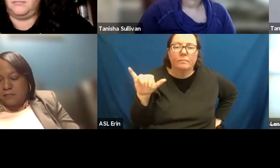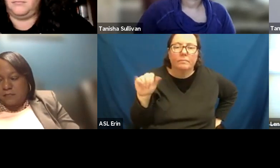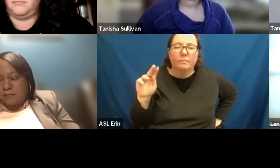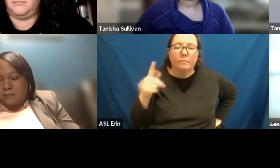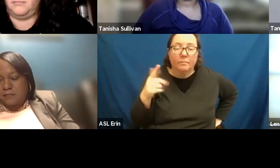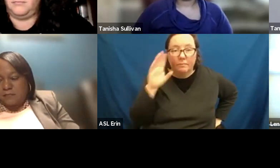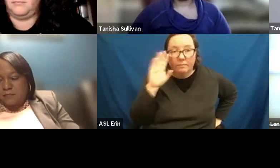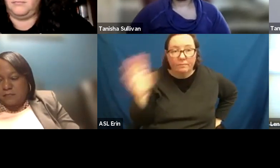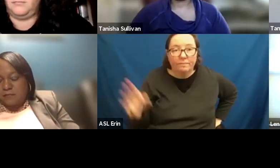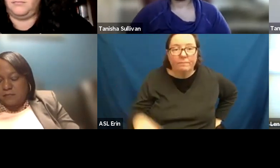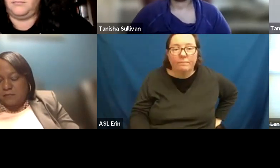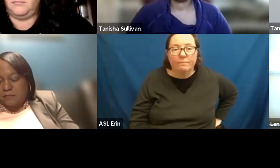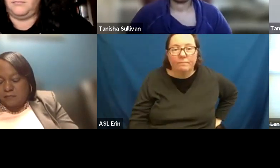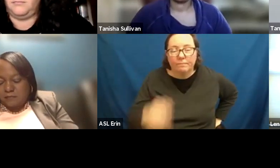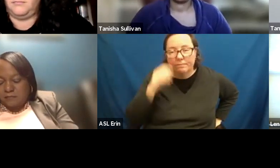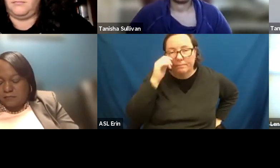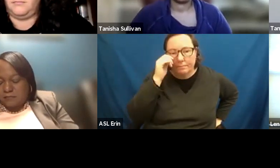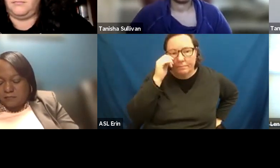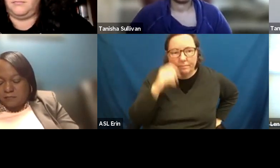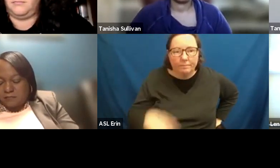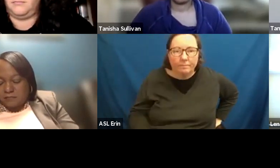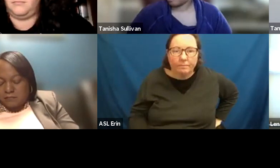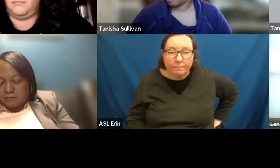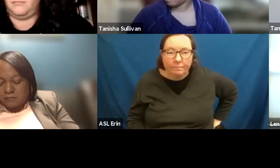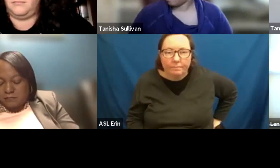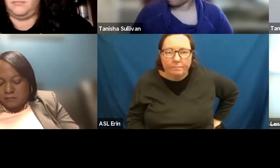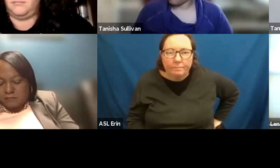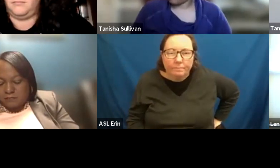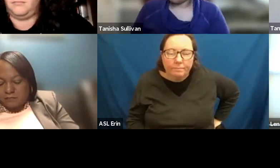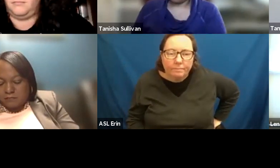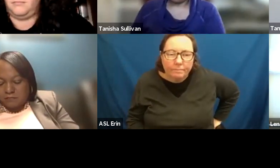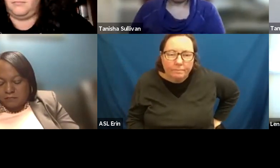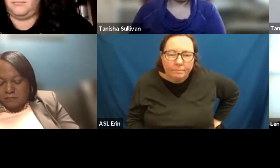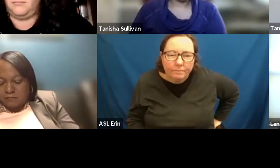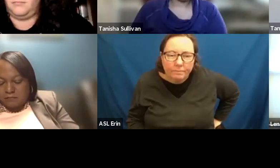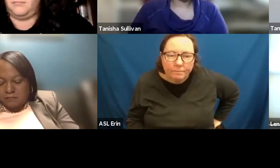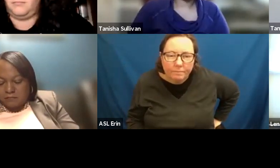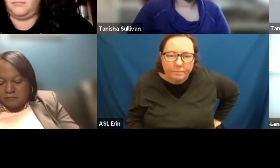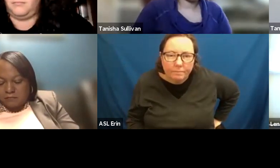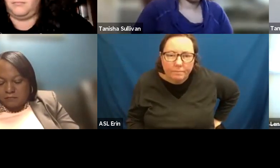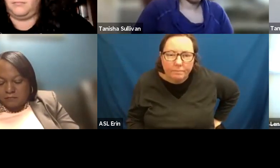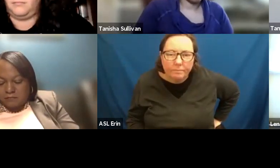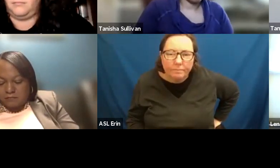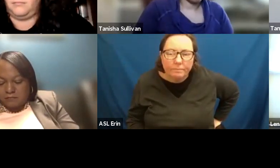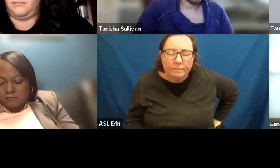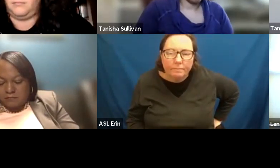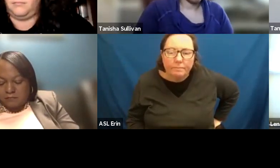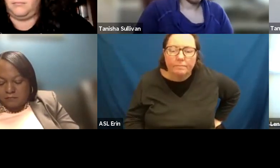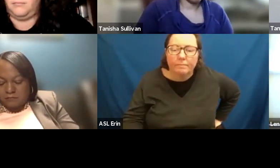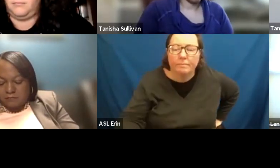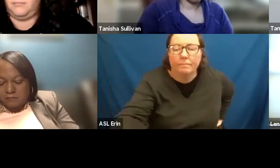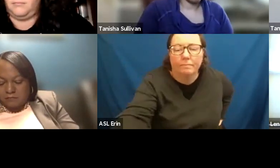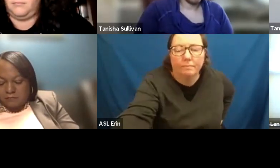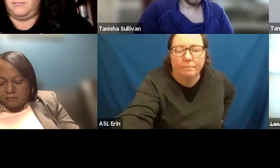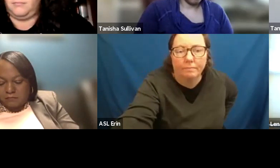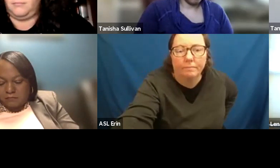Hello. Yes, hello. 你好， 哎，你好，我叫艾玛杨，我来自